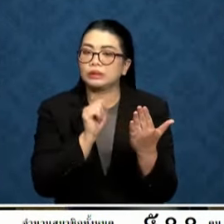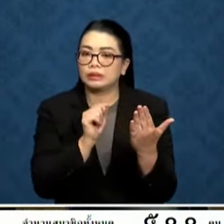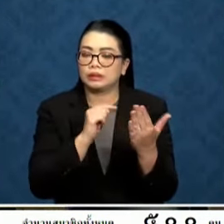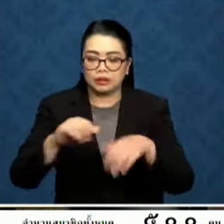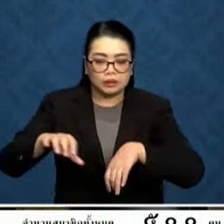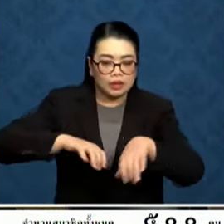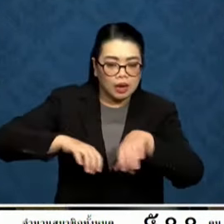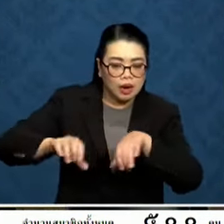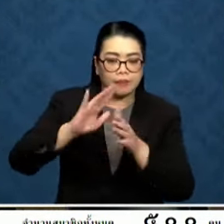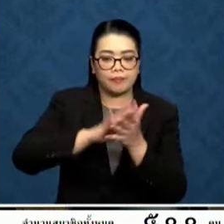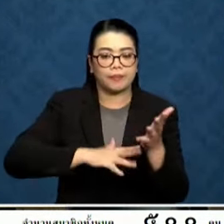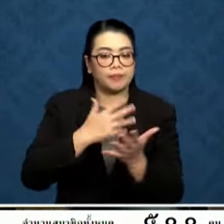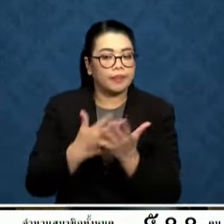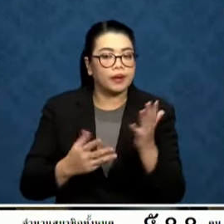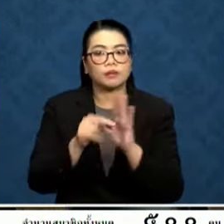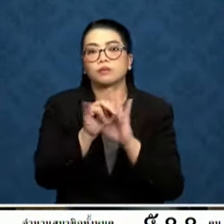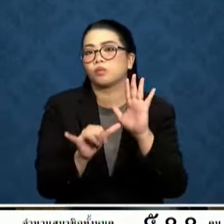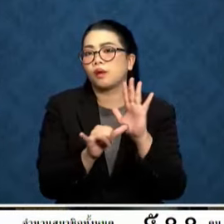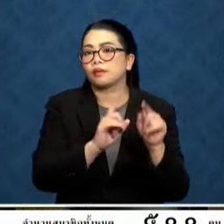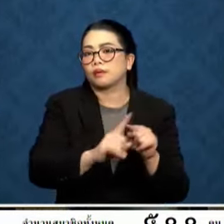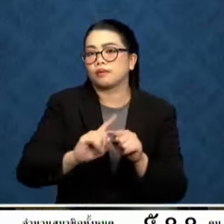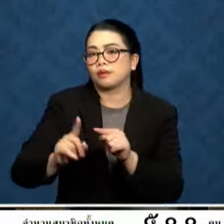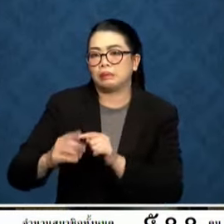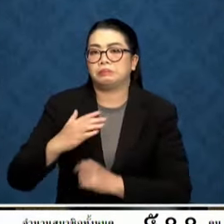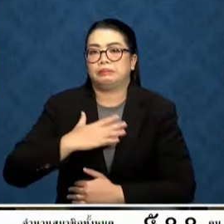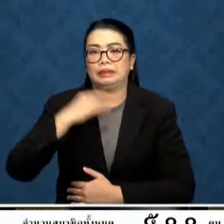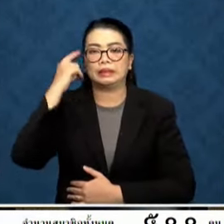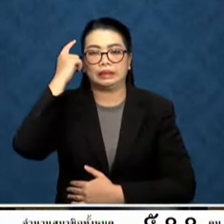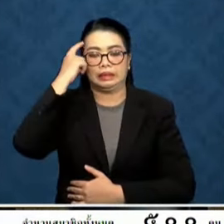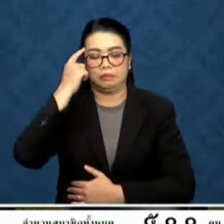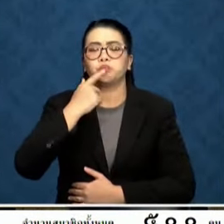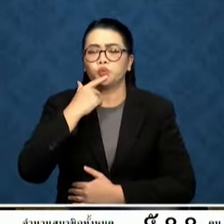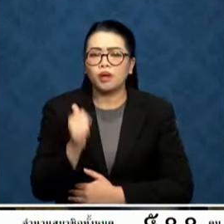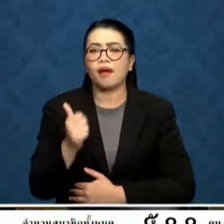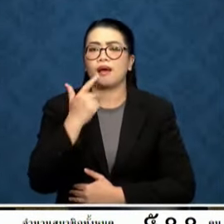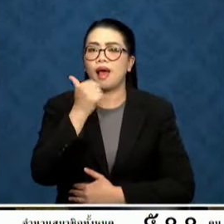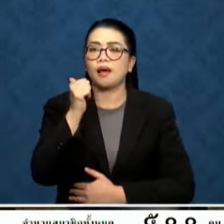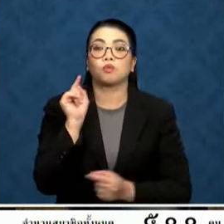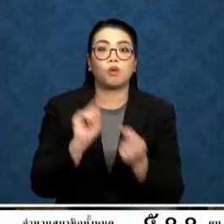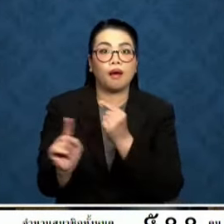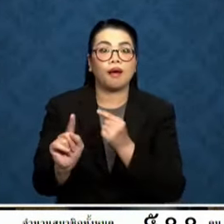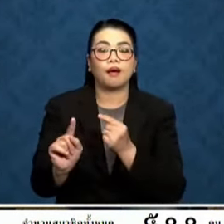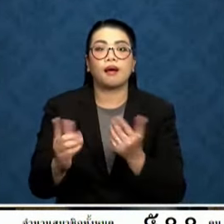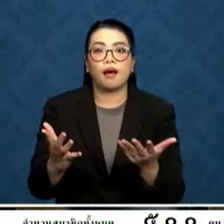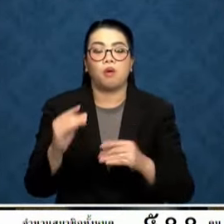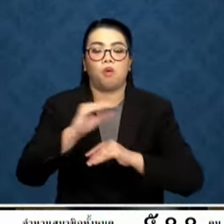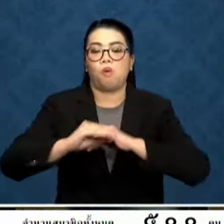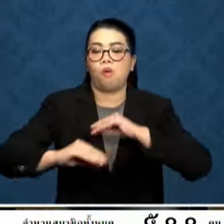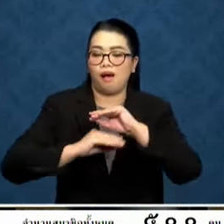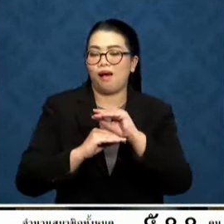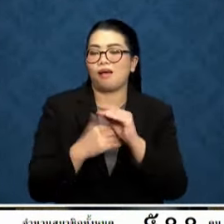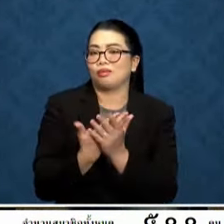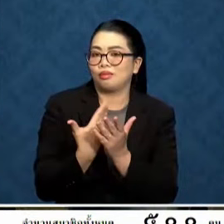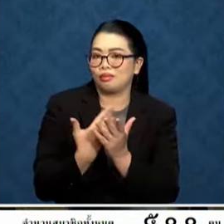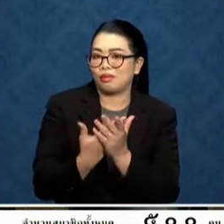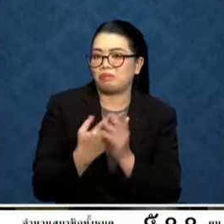ดำเนินนโยบายอันนี้นะครับผมคิดว่าเราพูดได้แล้วยืนยันได้แล้วว่าโครงการดิจิตัลwalletเป็น